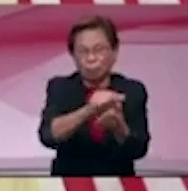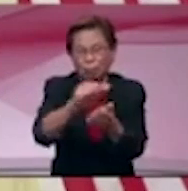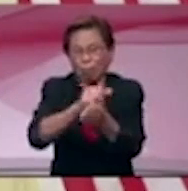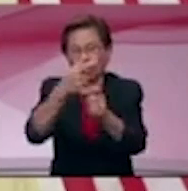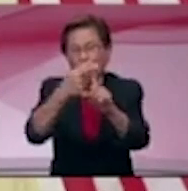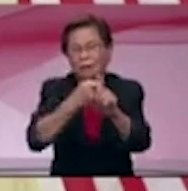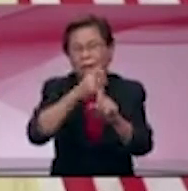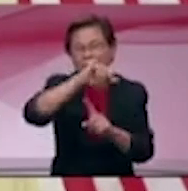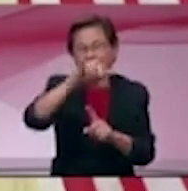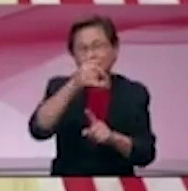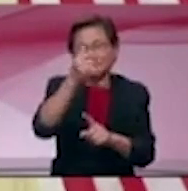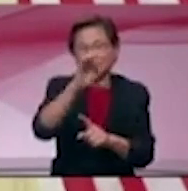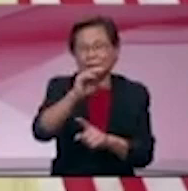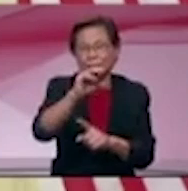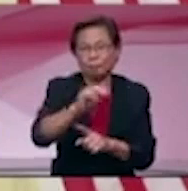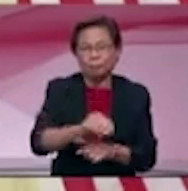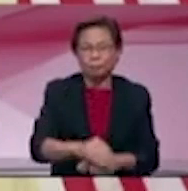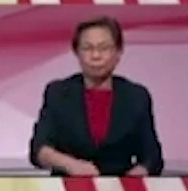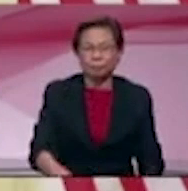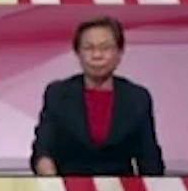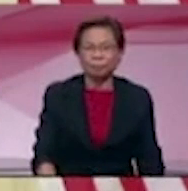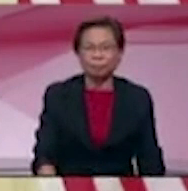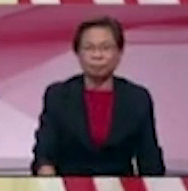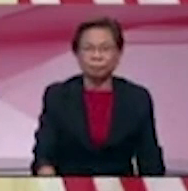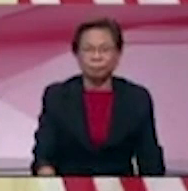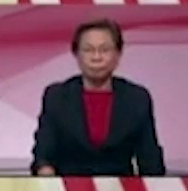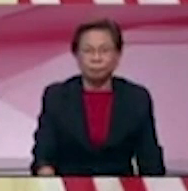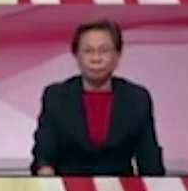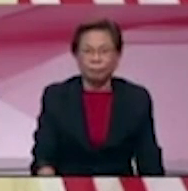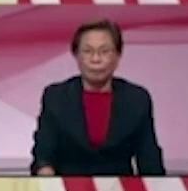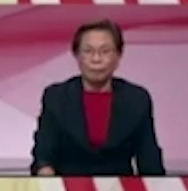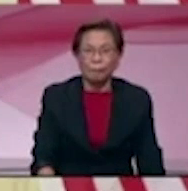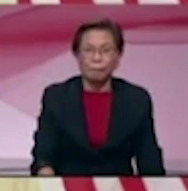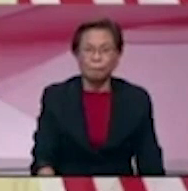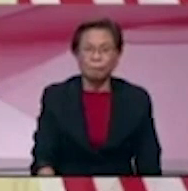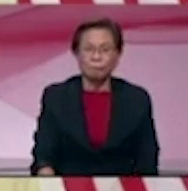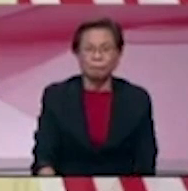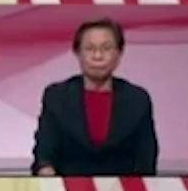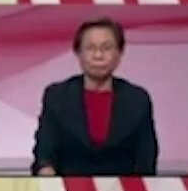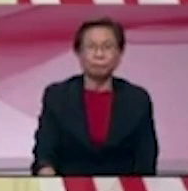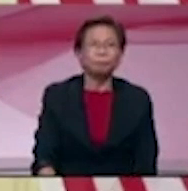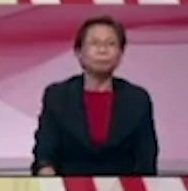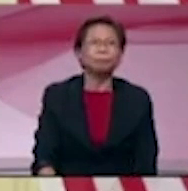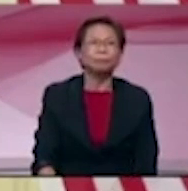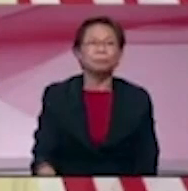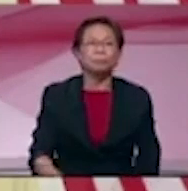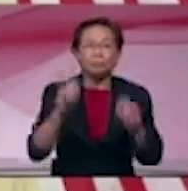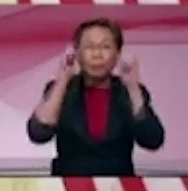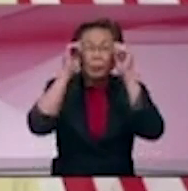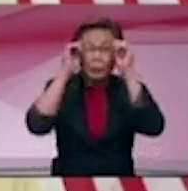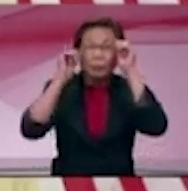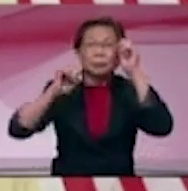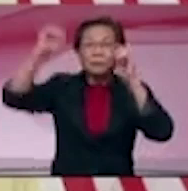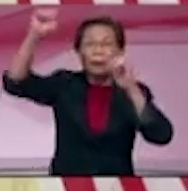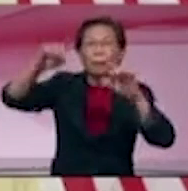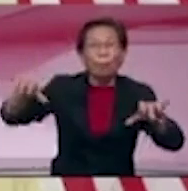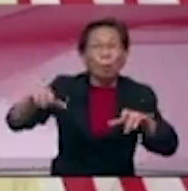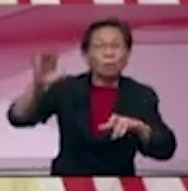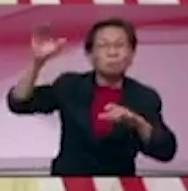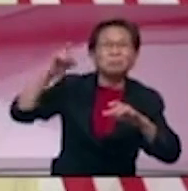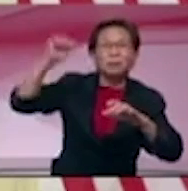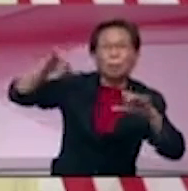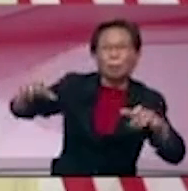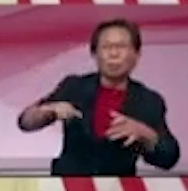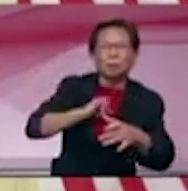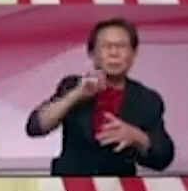kelulusan daripada pihak Jabatan Immigration dan sebagainya. Jadi apa yang dilakukan oleh Sabah sebenarnya saya